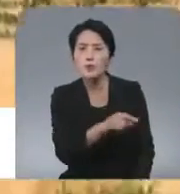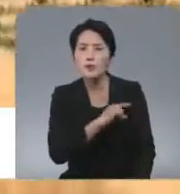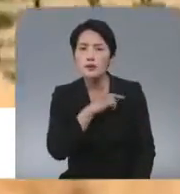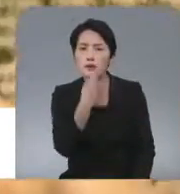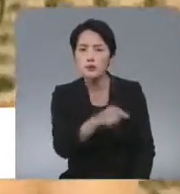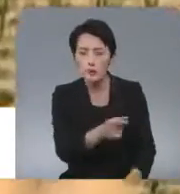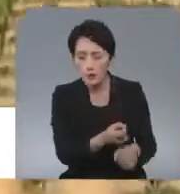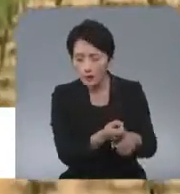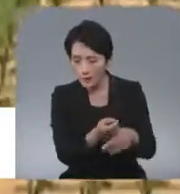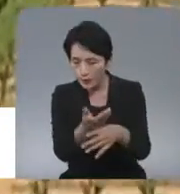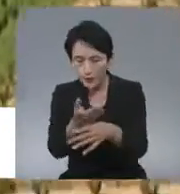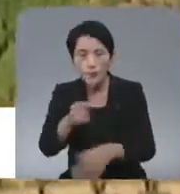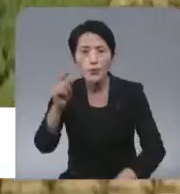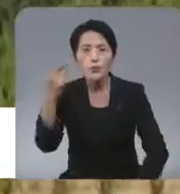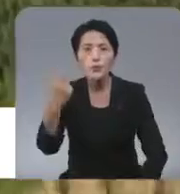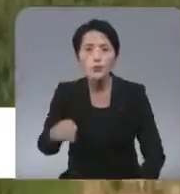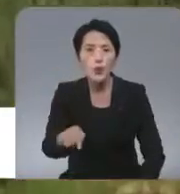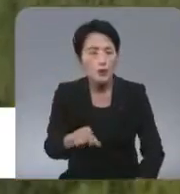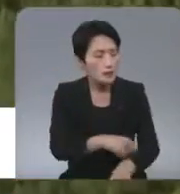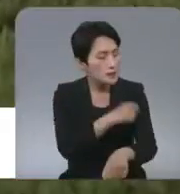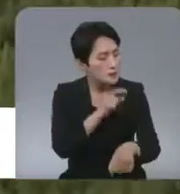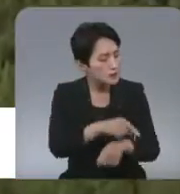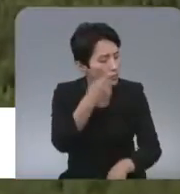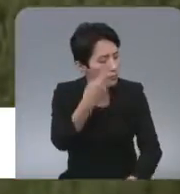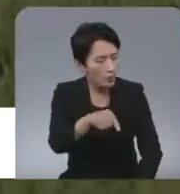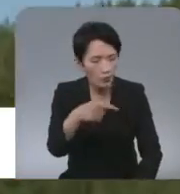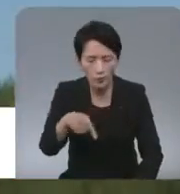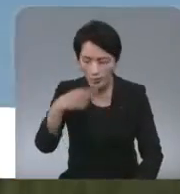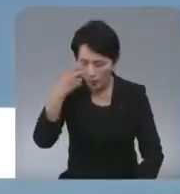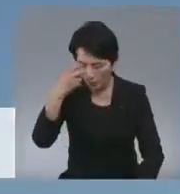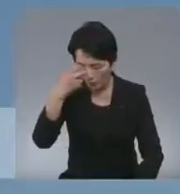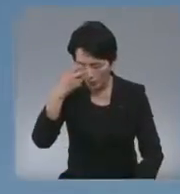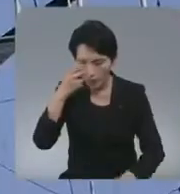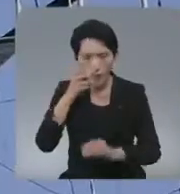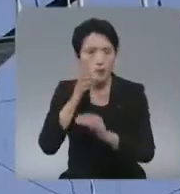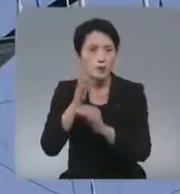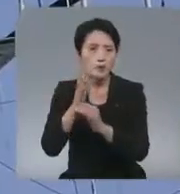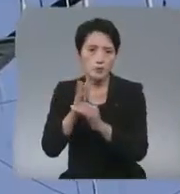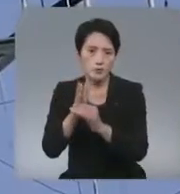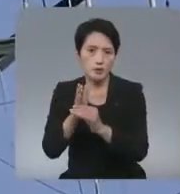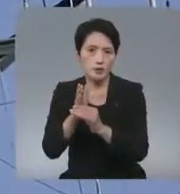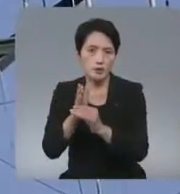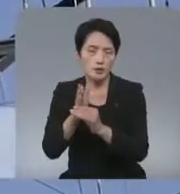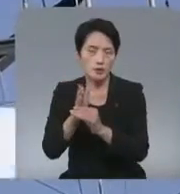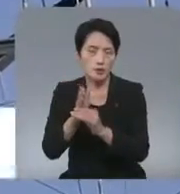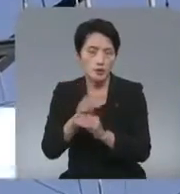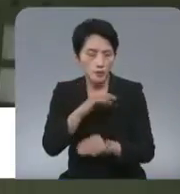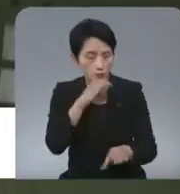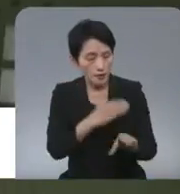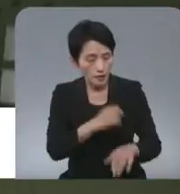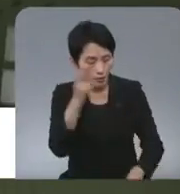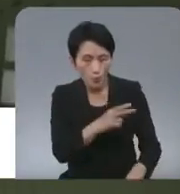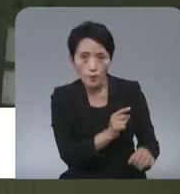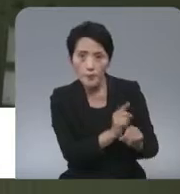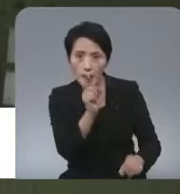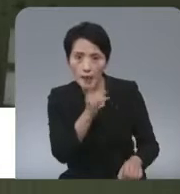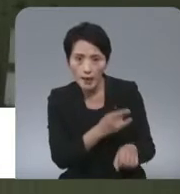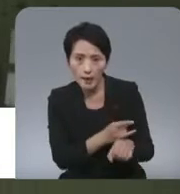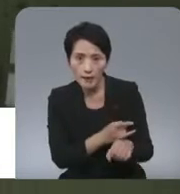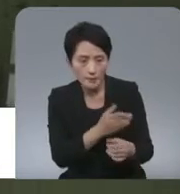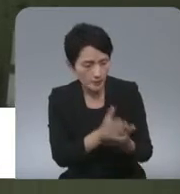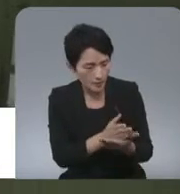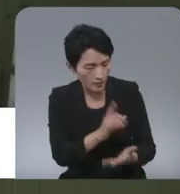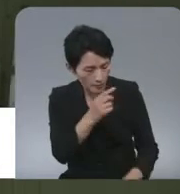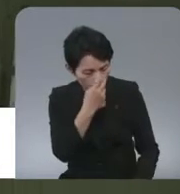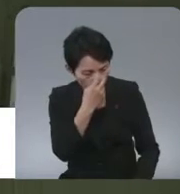и корее ракета пролетела более 700 километров достигнув максимальной высоты около 60 километров максимальная скорость